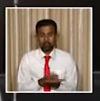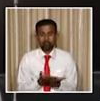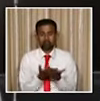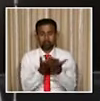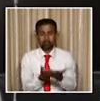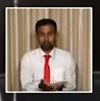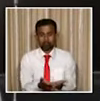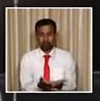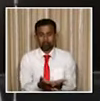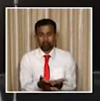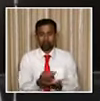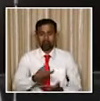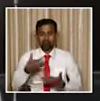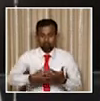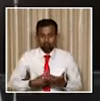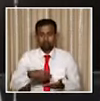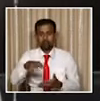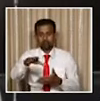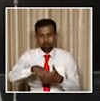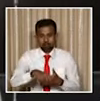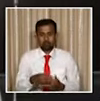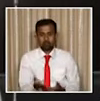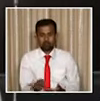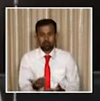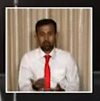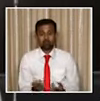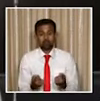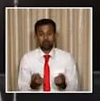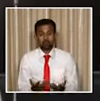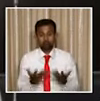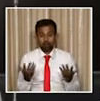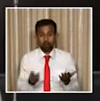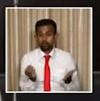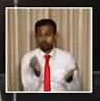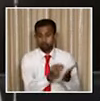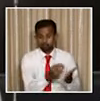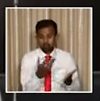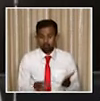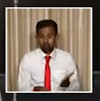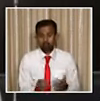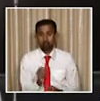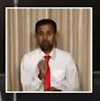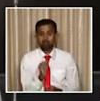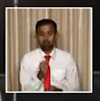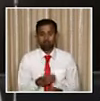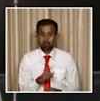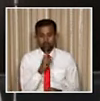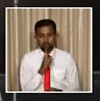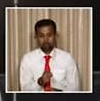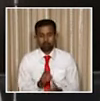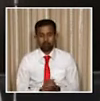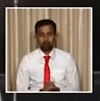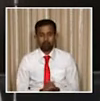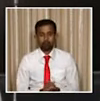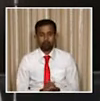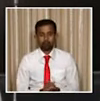கடிதத்திலே நாங்கள் நீண்ட கடிதம் அதிலே சில டிமாண்ட்களை வைத்திருக்கிறோம். அந்த டிமாண்ட்களை இங்கு நான் குறிப்பிட விரும்புகின்றேன். We demand the world, the key